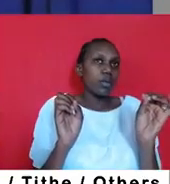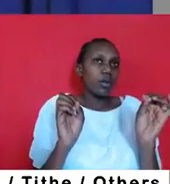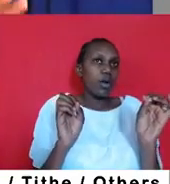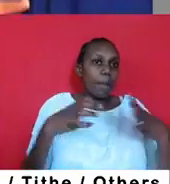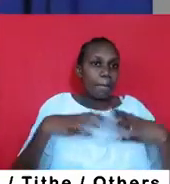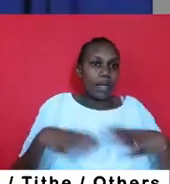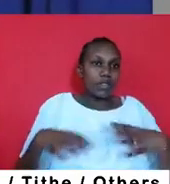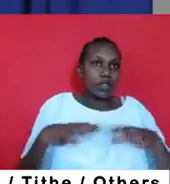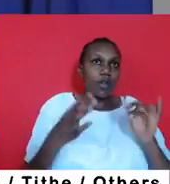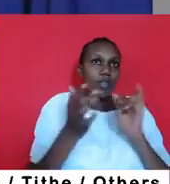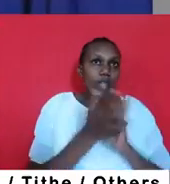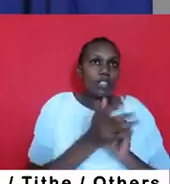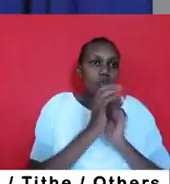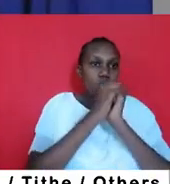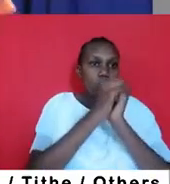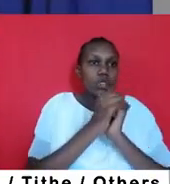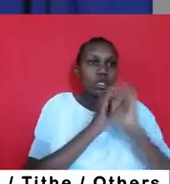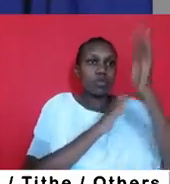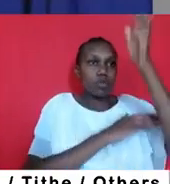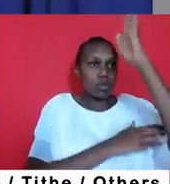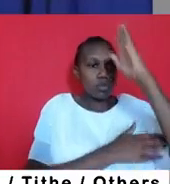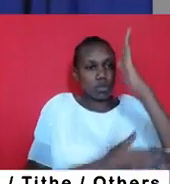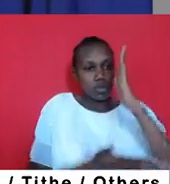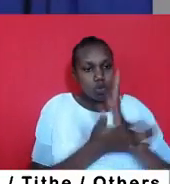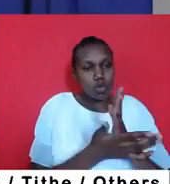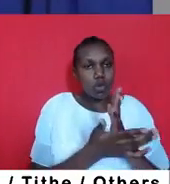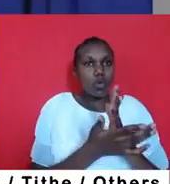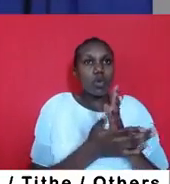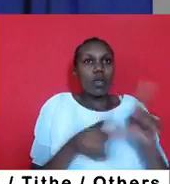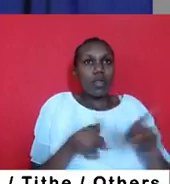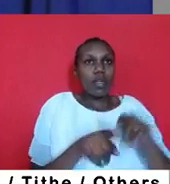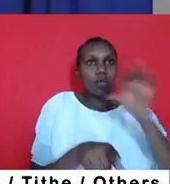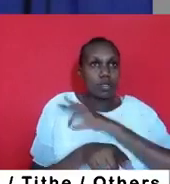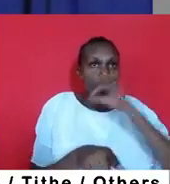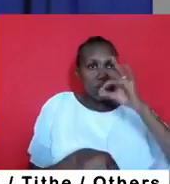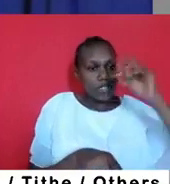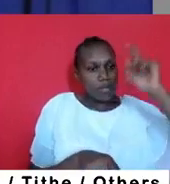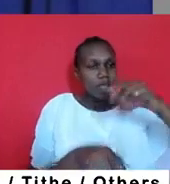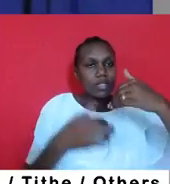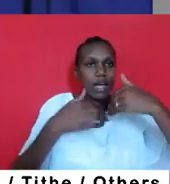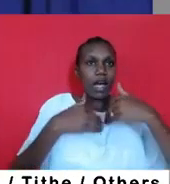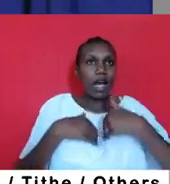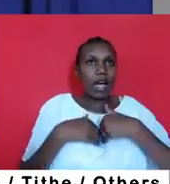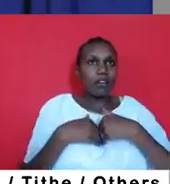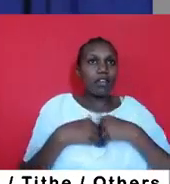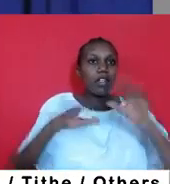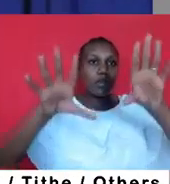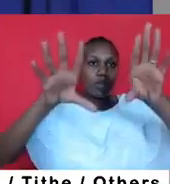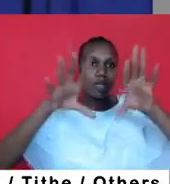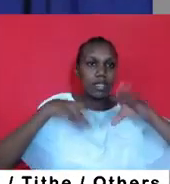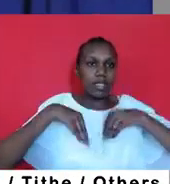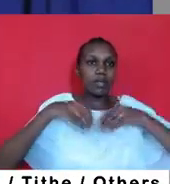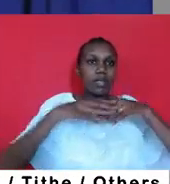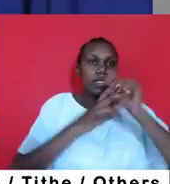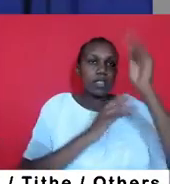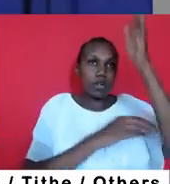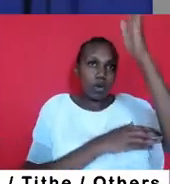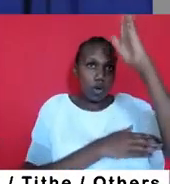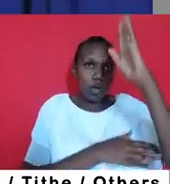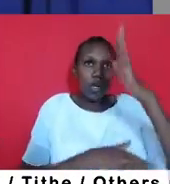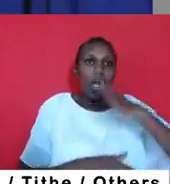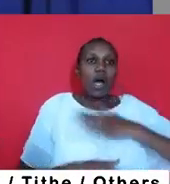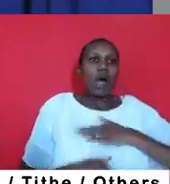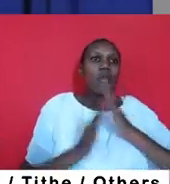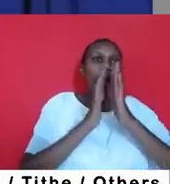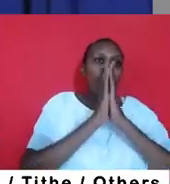mtu ambaye anamwabudu kwa roho na kwa haki ni lazima awe wa kukubalika mbele za Mungu. Ombi